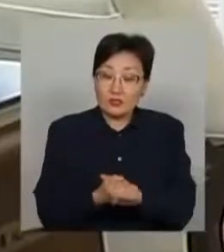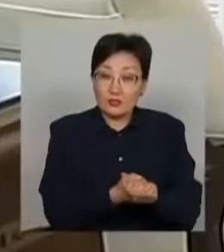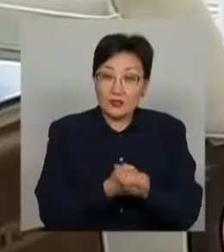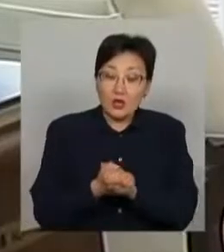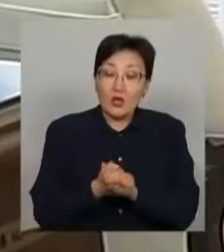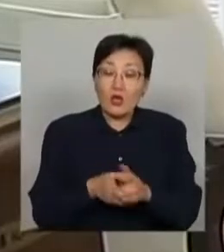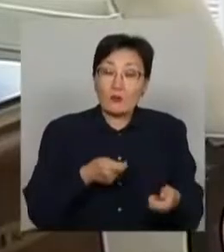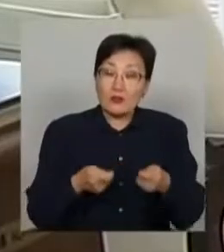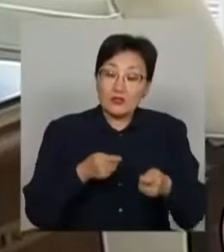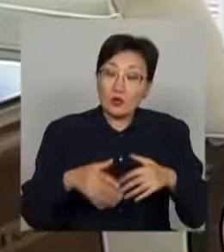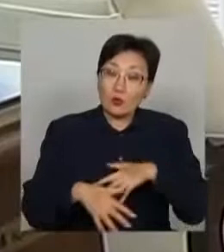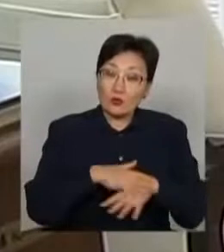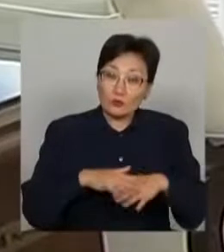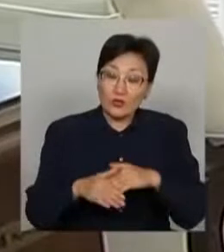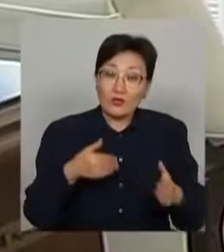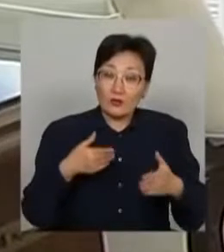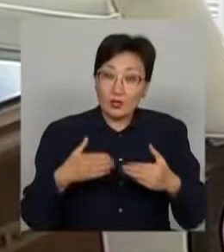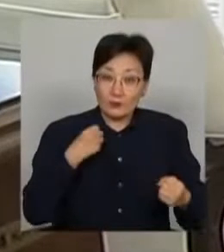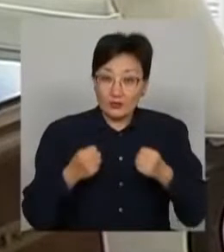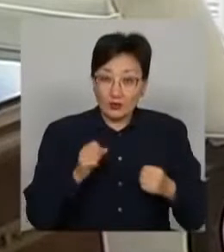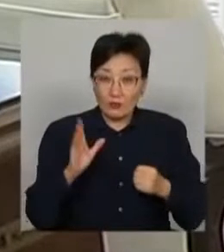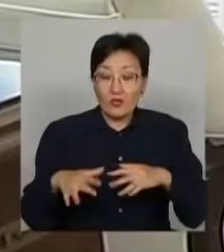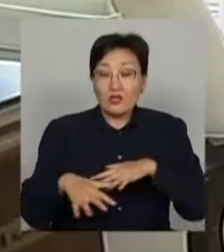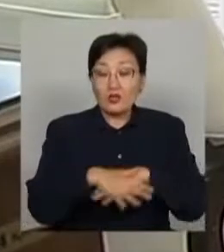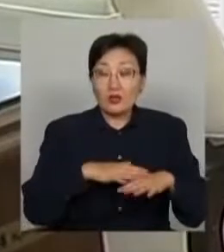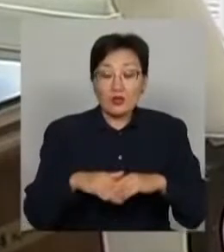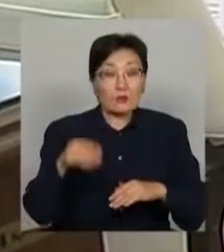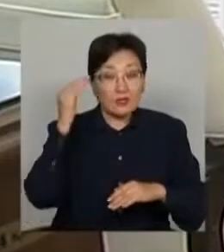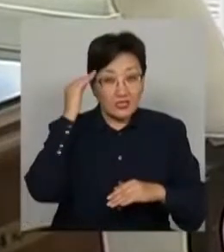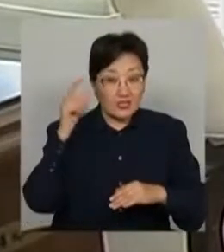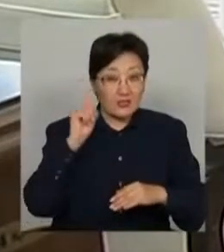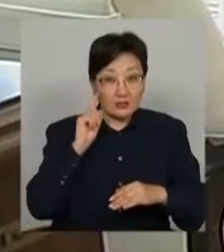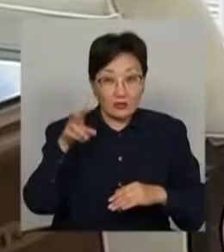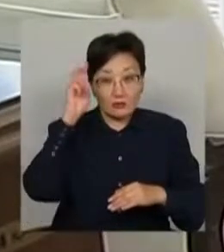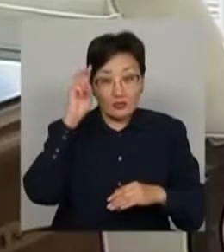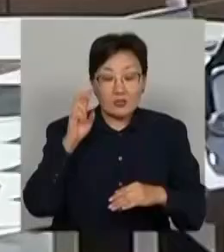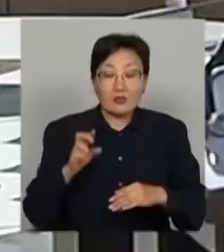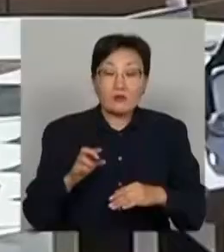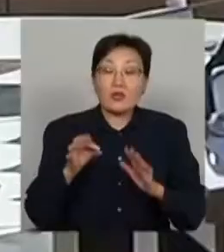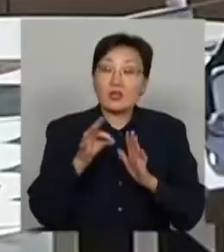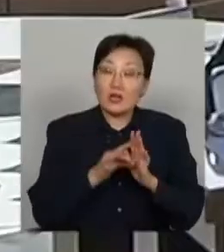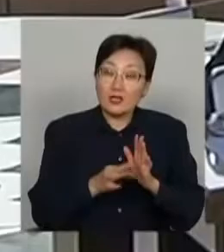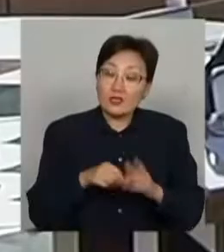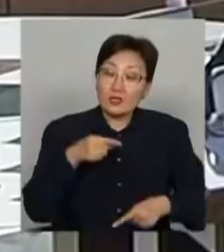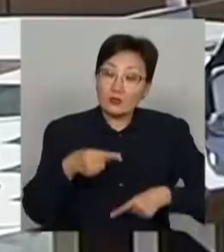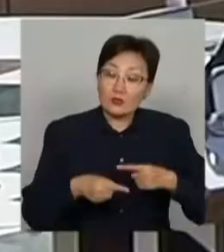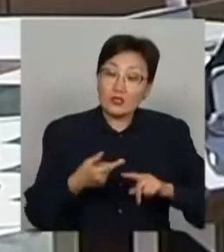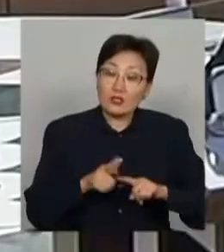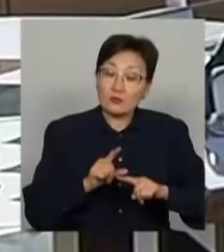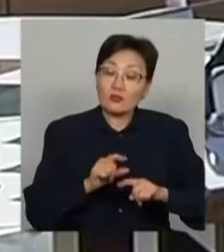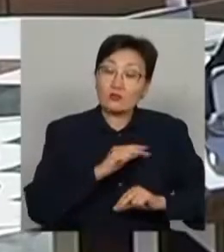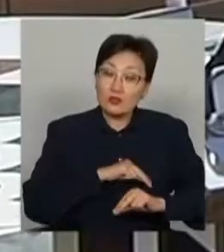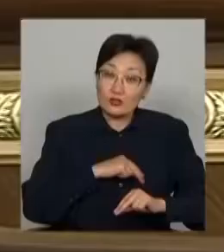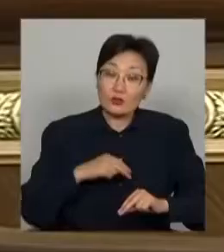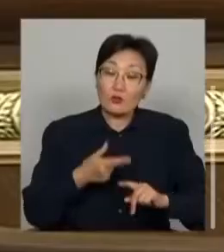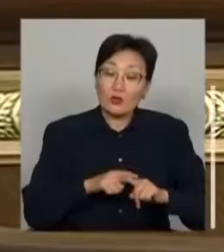серіктестігін нығайта береміз. Халық үніне құлақ асатын мемлекет қағидасын ұстану аса маңызды. Біз